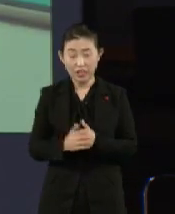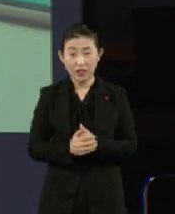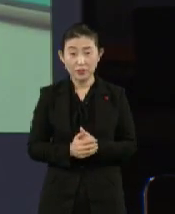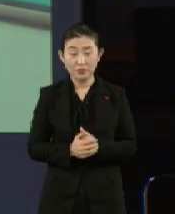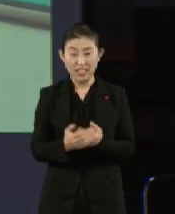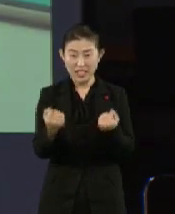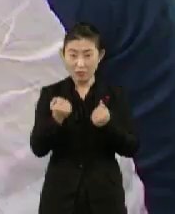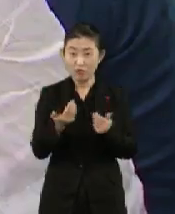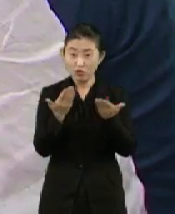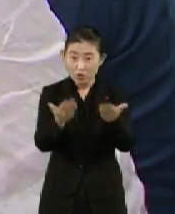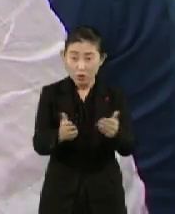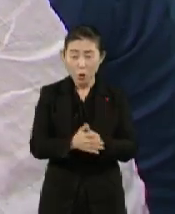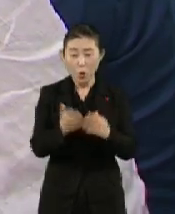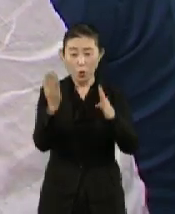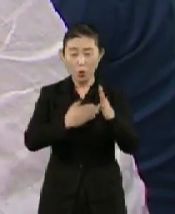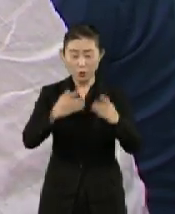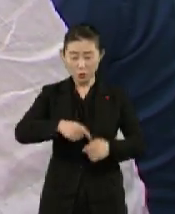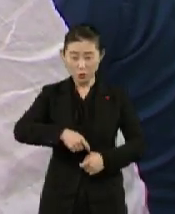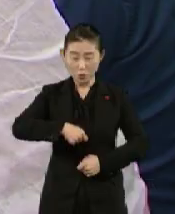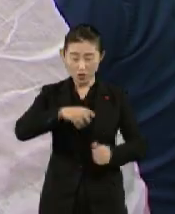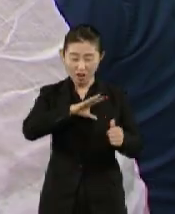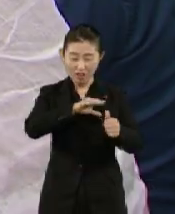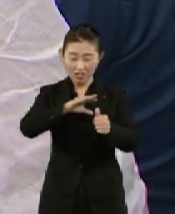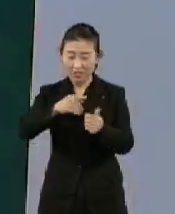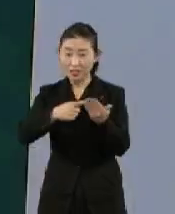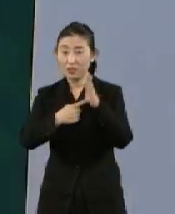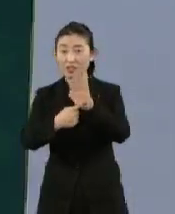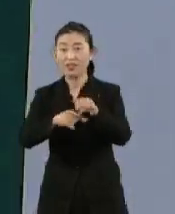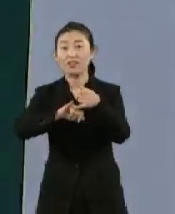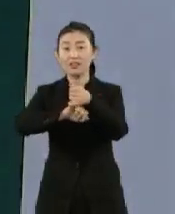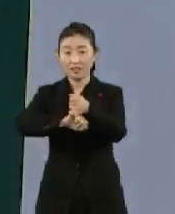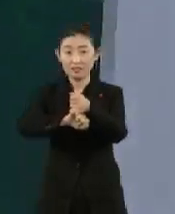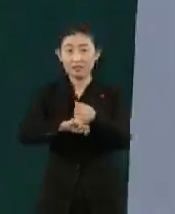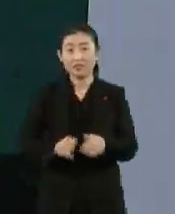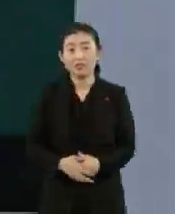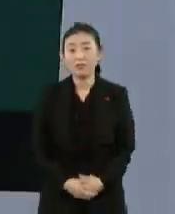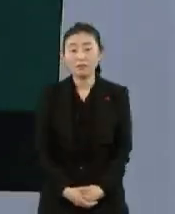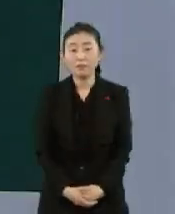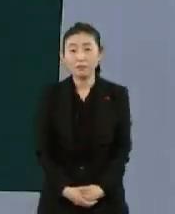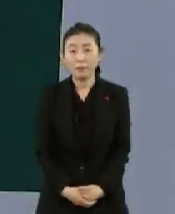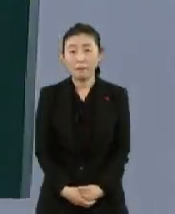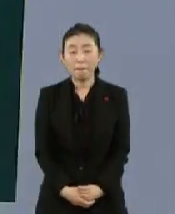시청자들의 힘이 될 수 있도록 공정하고 정확하게 전달하겠습니다. TJB 최은호입니다.